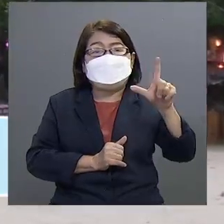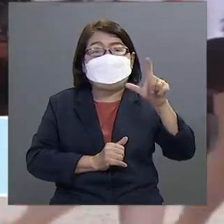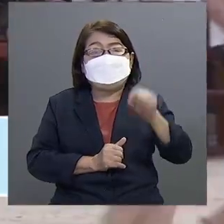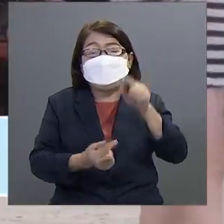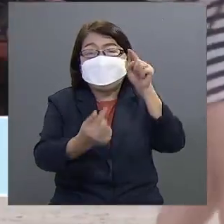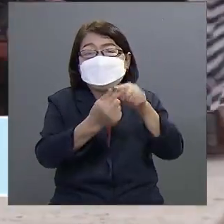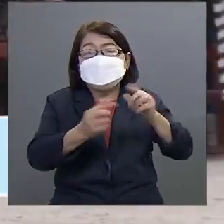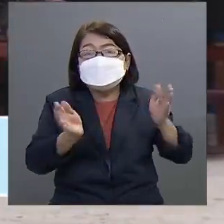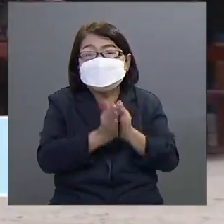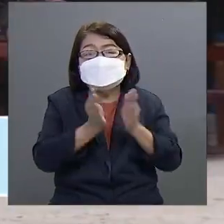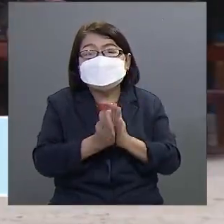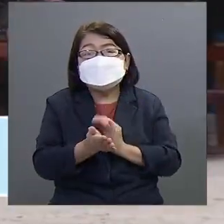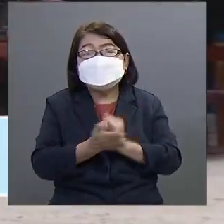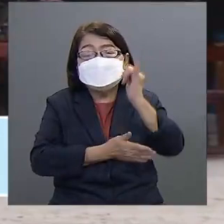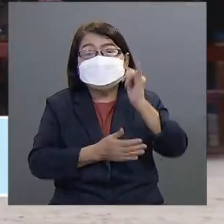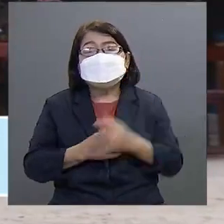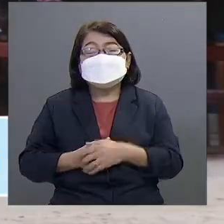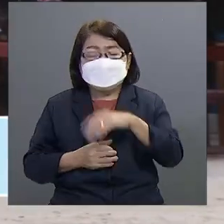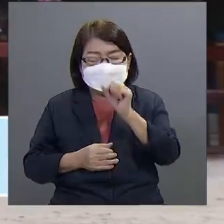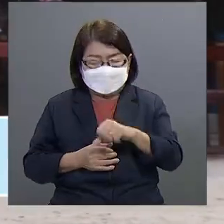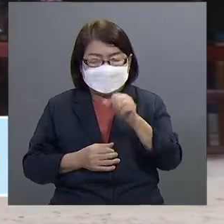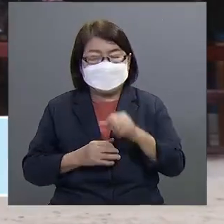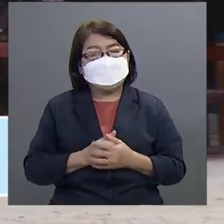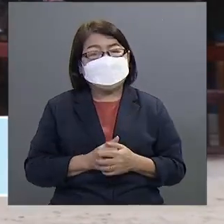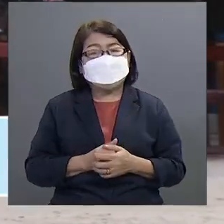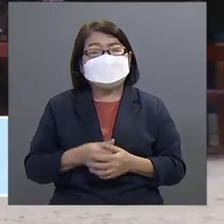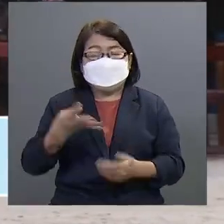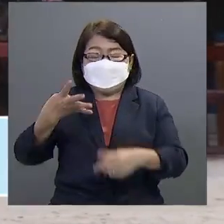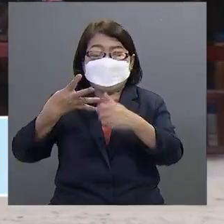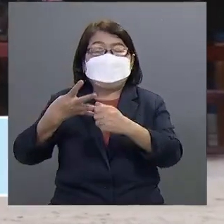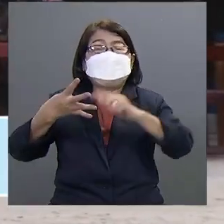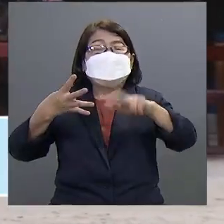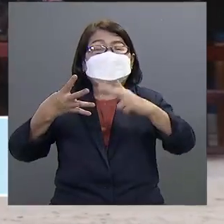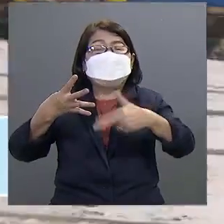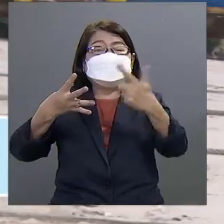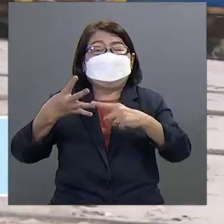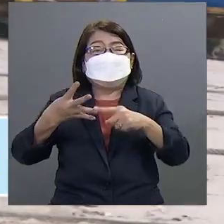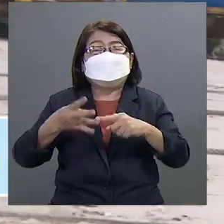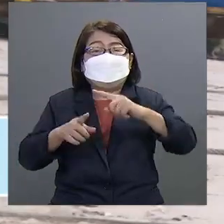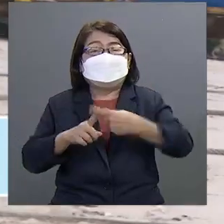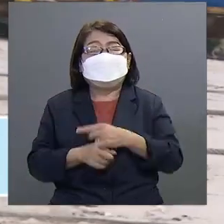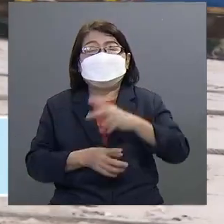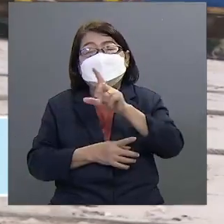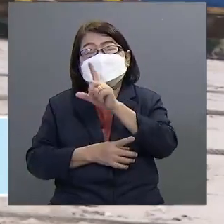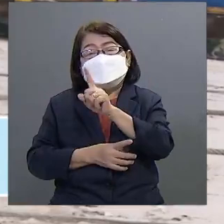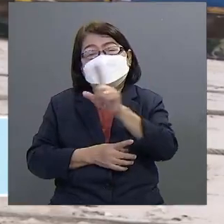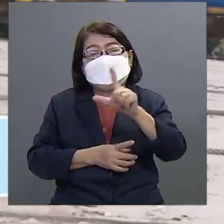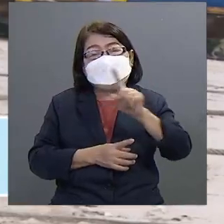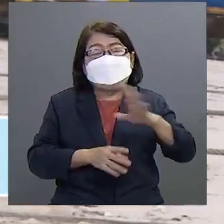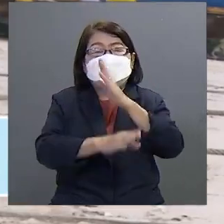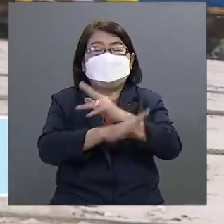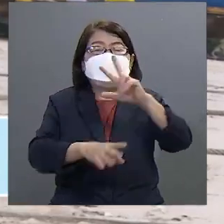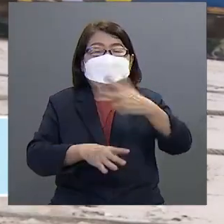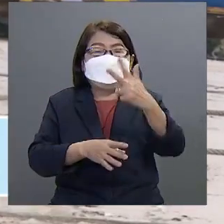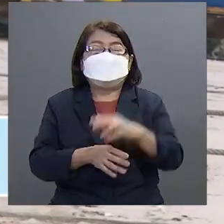ใจไว้นะคะ ครับก็ในช่วงไตรมาสเนี้ยนะครับเราอยากได้เดือนละล้านนะครับ3เดือน3ล้านส่วนไตรมาสสุดท้ายเนี่ยเป็น